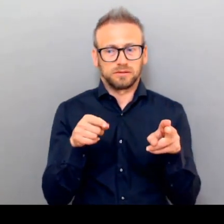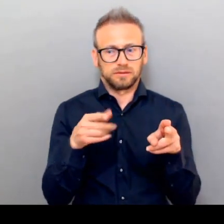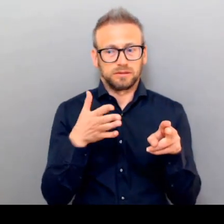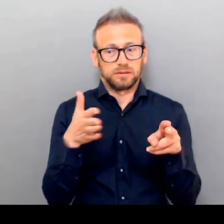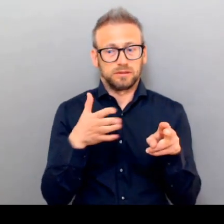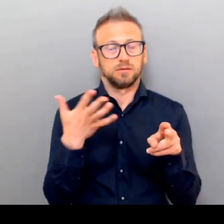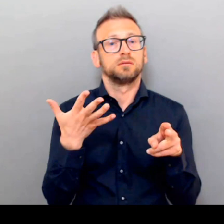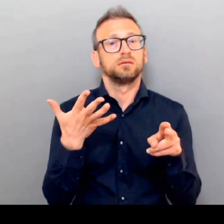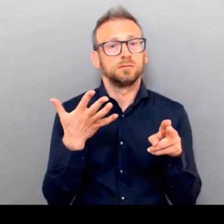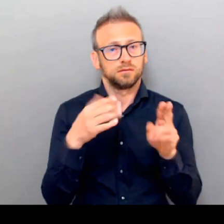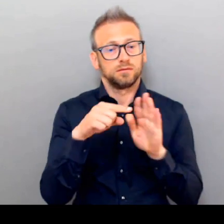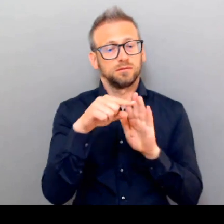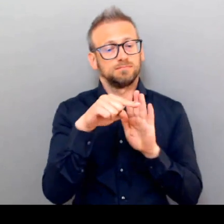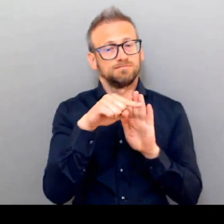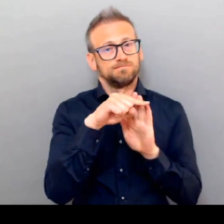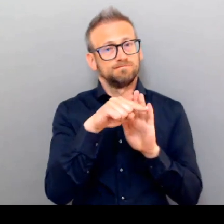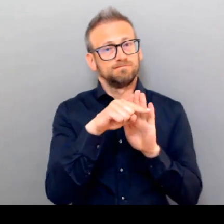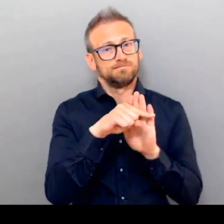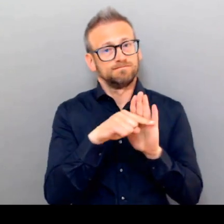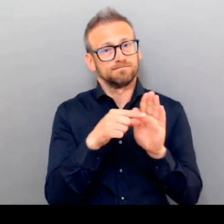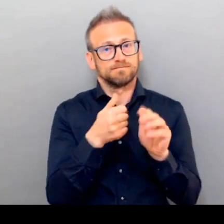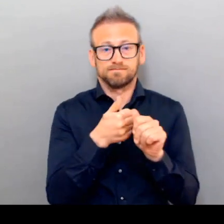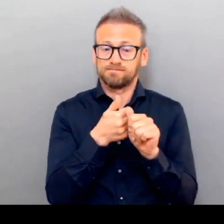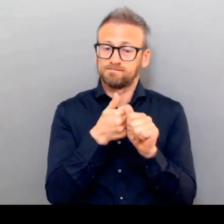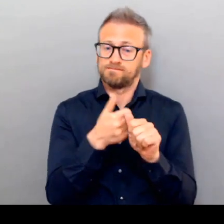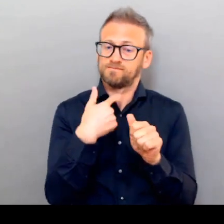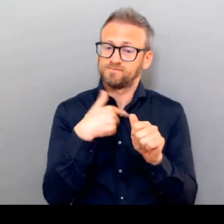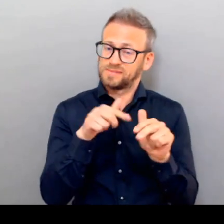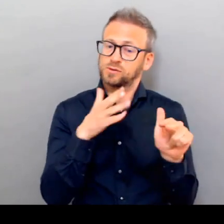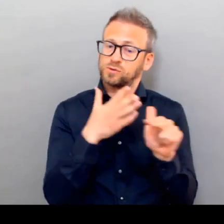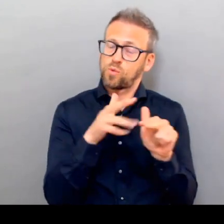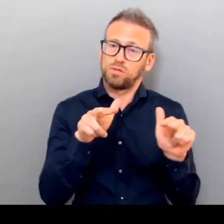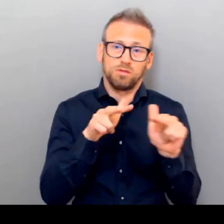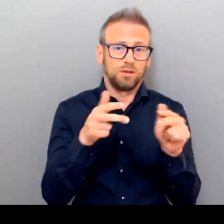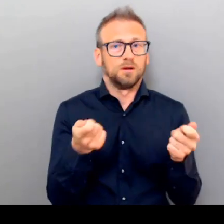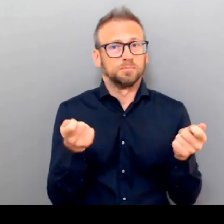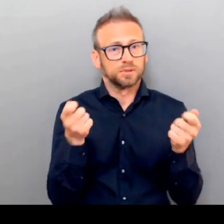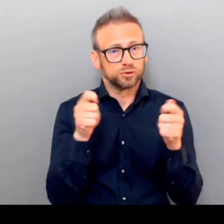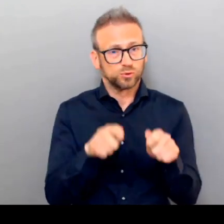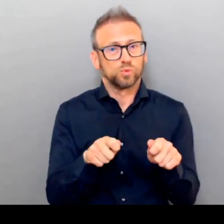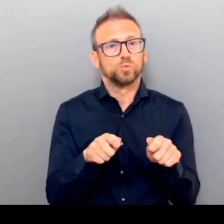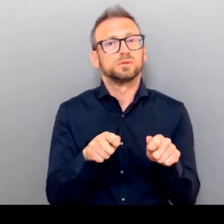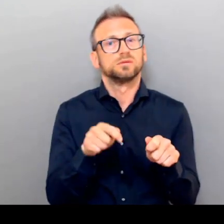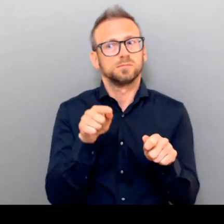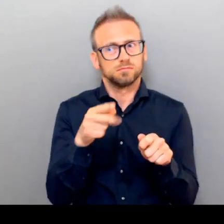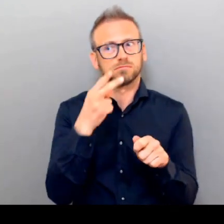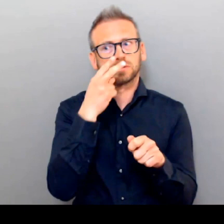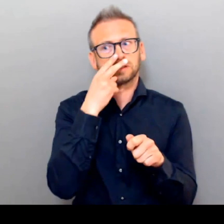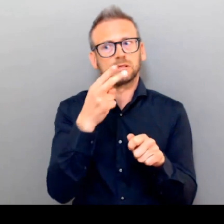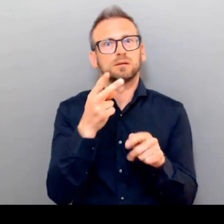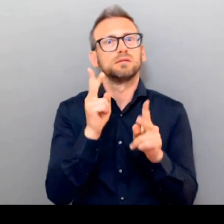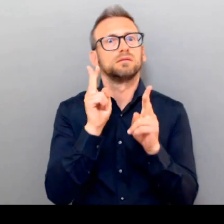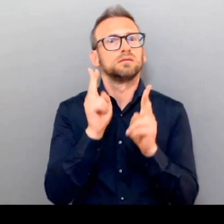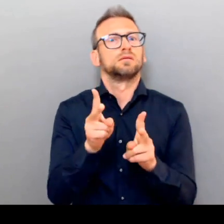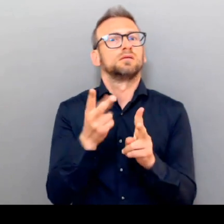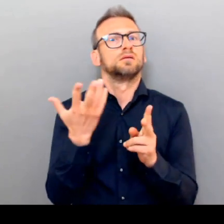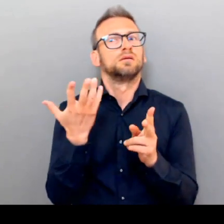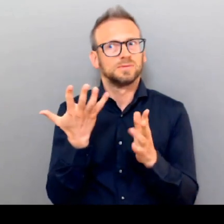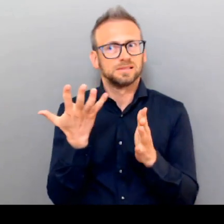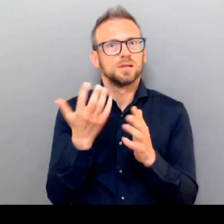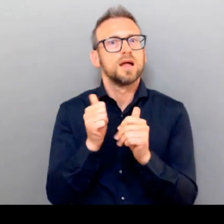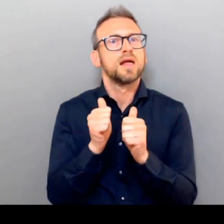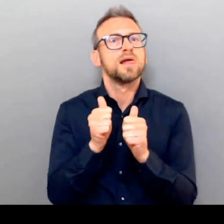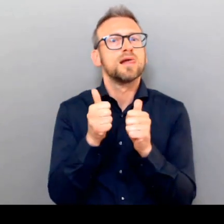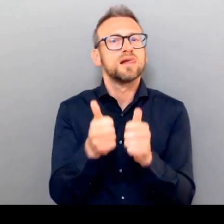täglichen Neuinfektionen, die beispielsweise seit gestern 219 plus 219 waren. Wenn